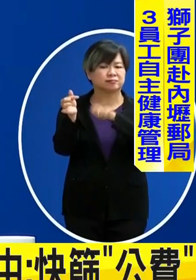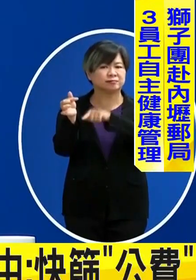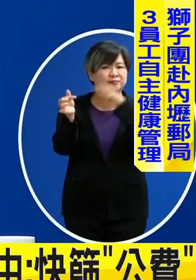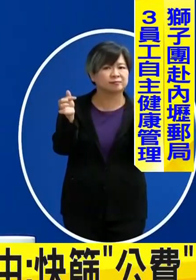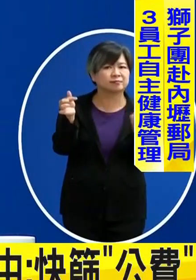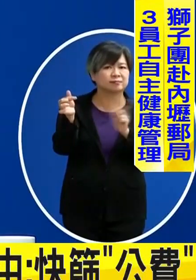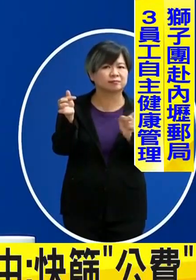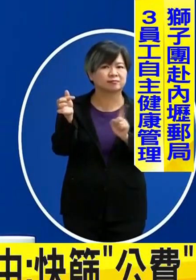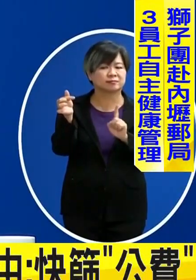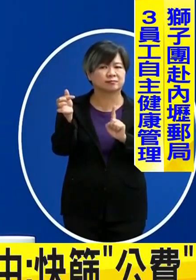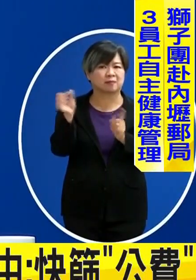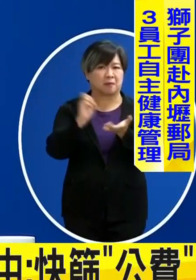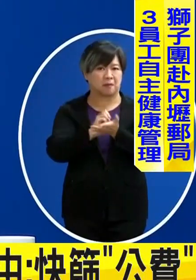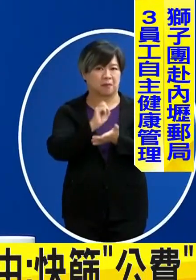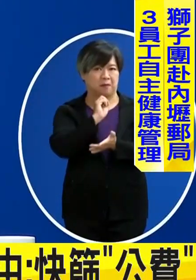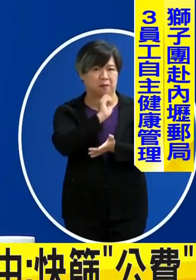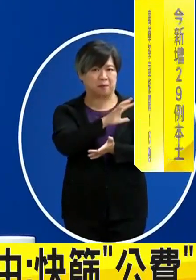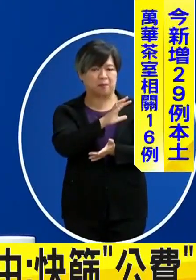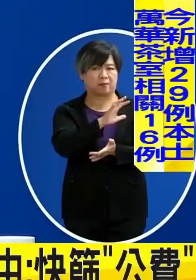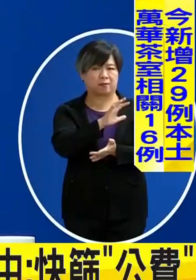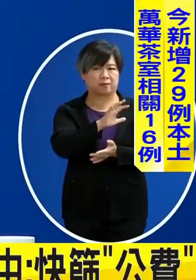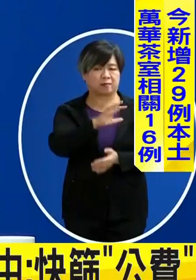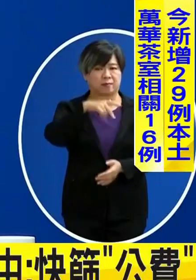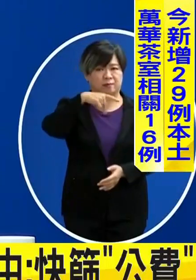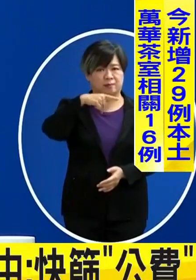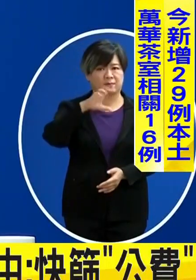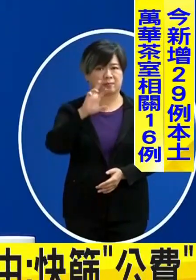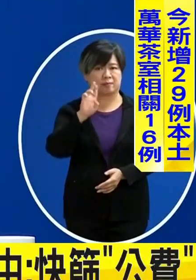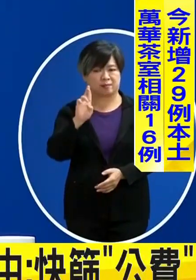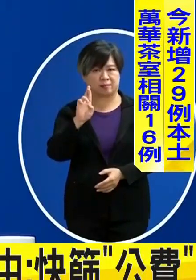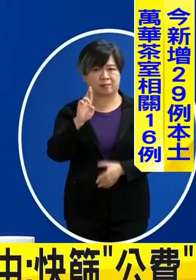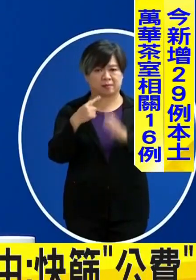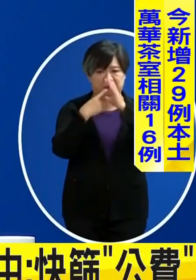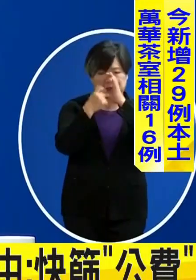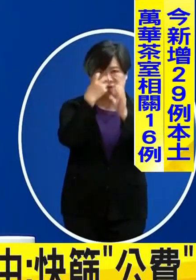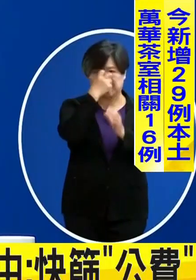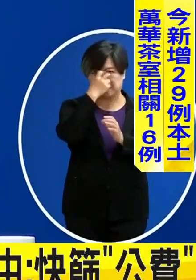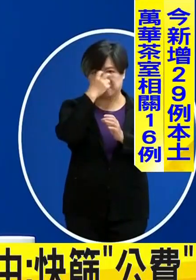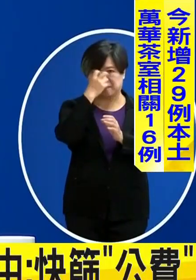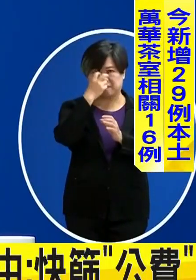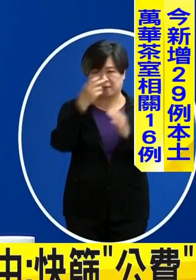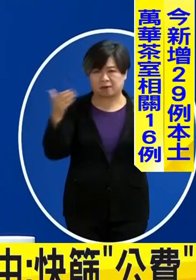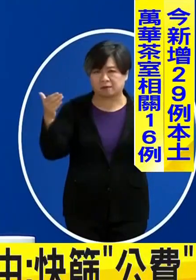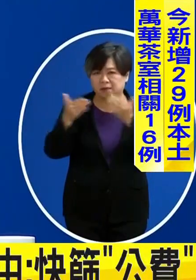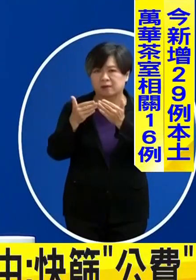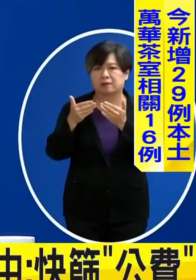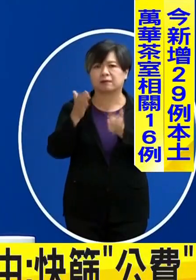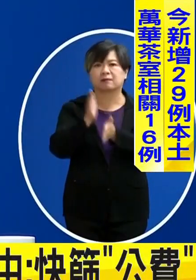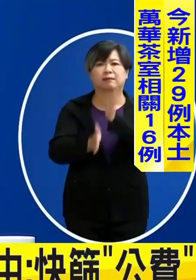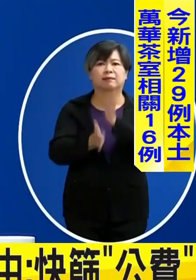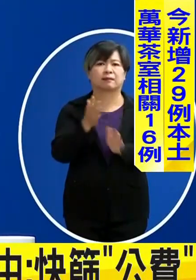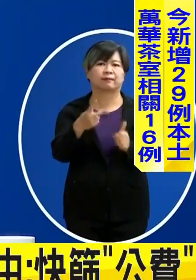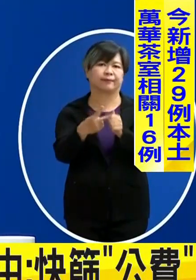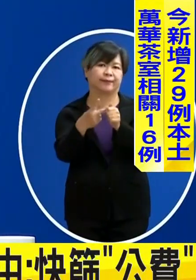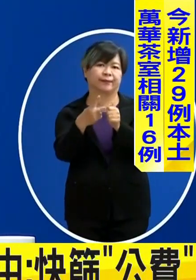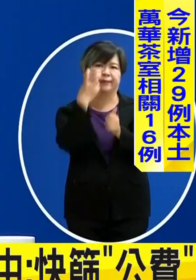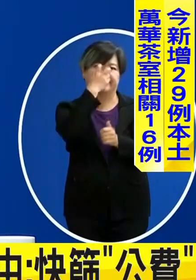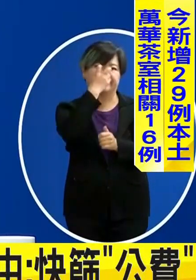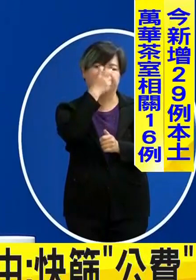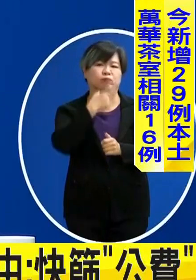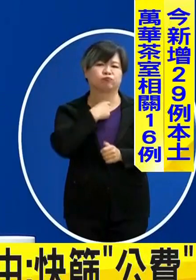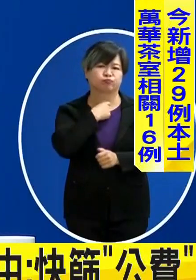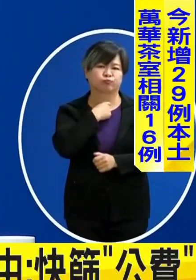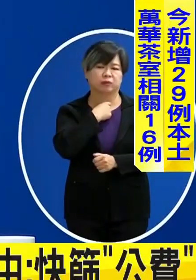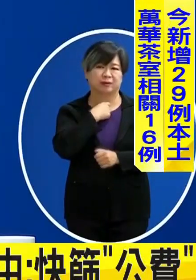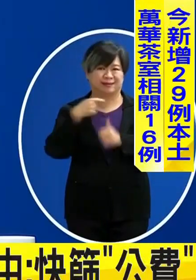个再通报进来做 PCR 再做这个核酸检测，再验一次。那这